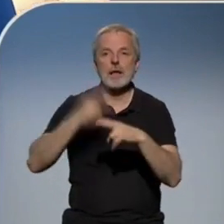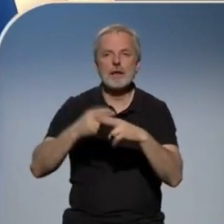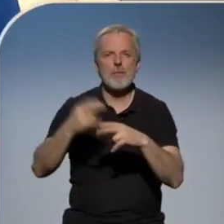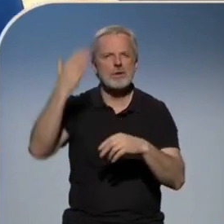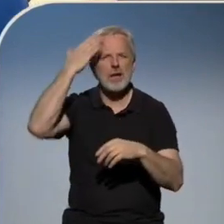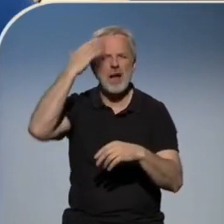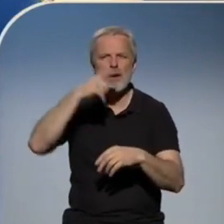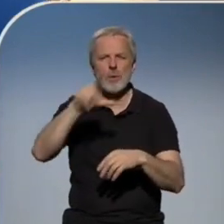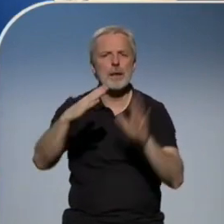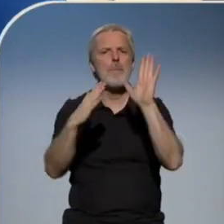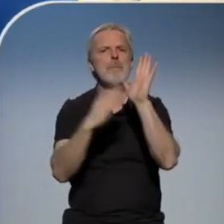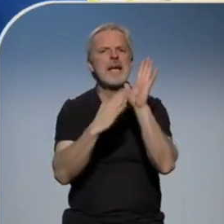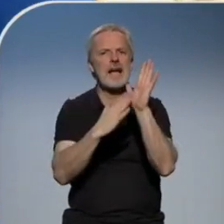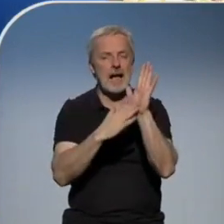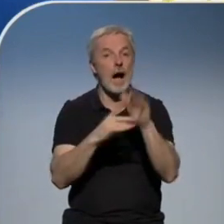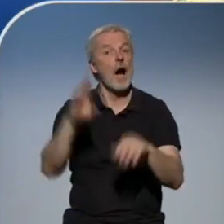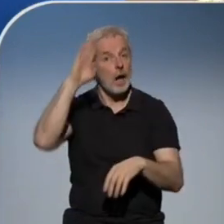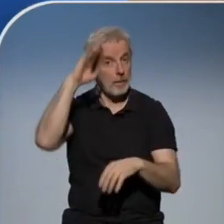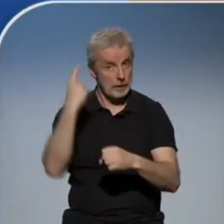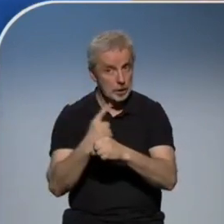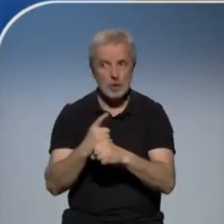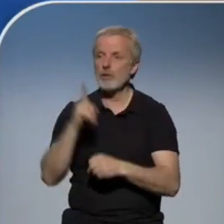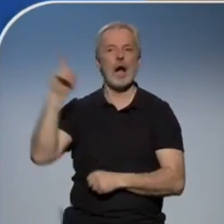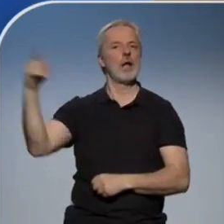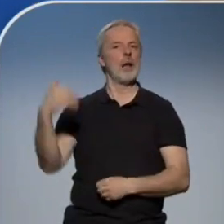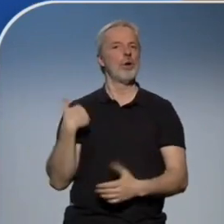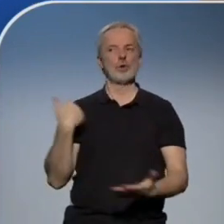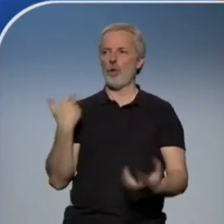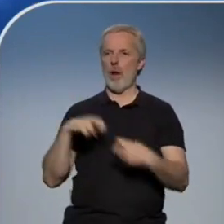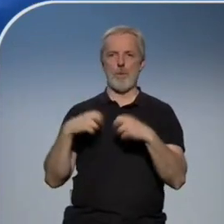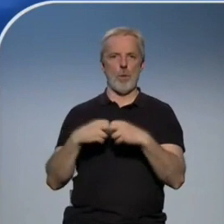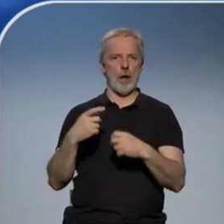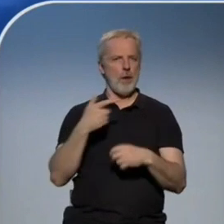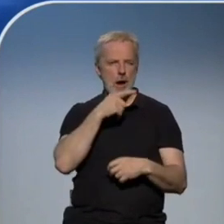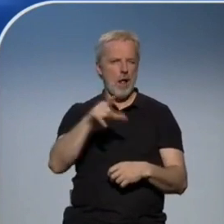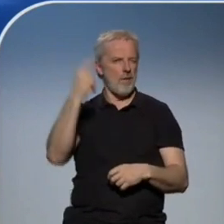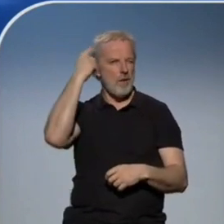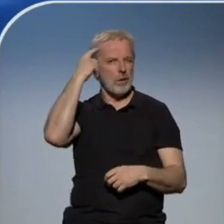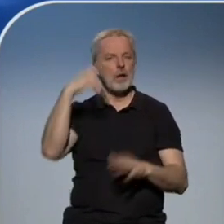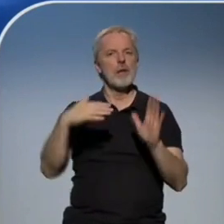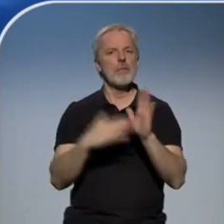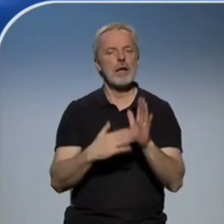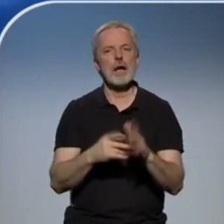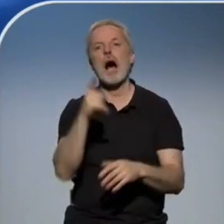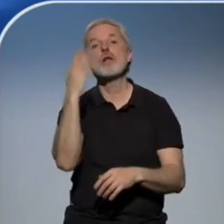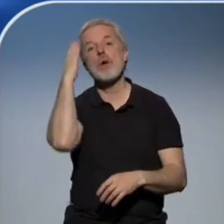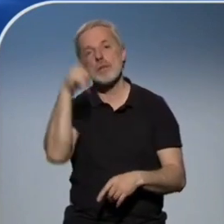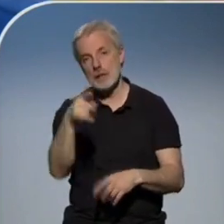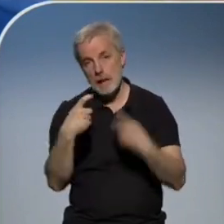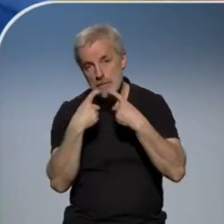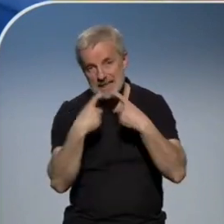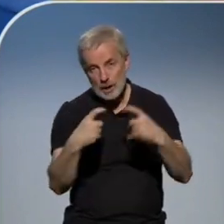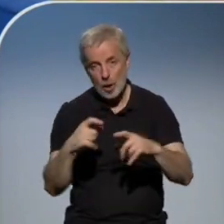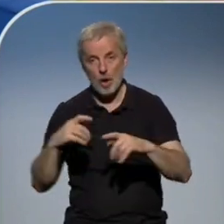první třídy, je velice chytrý a šikovný od narození, ale ve škole z ničeho nic začal problém s migrénou. Co radíte? Je to vyvolané psychosomatikou, ptá